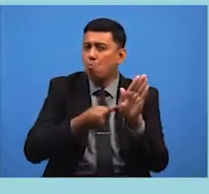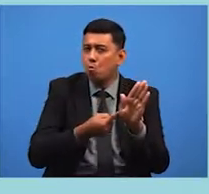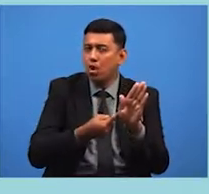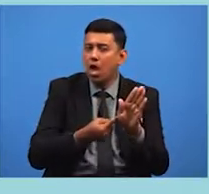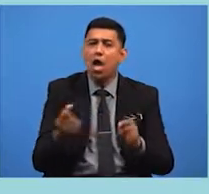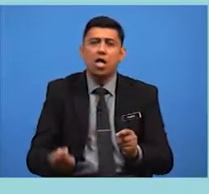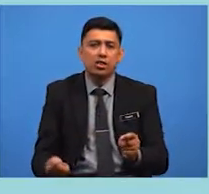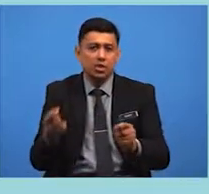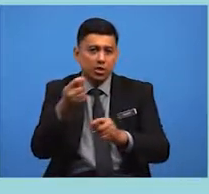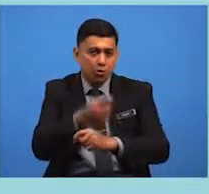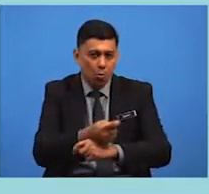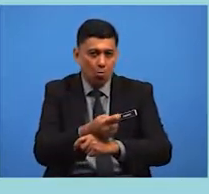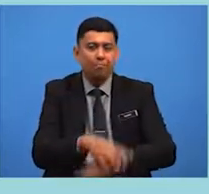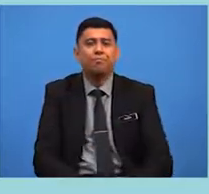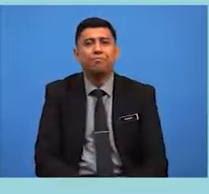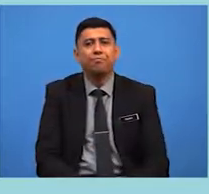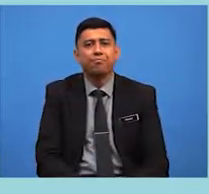teduh.